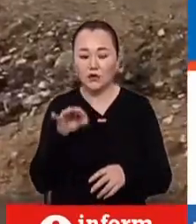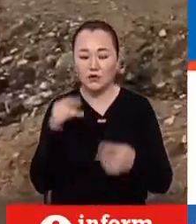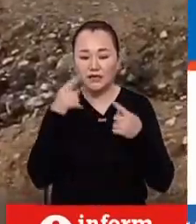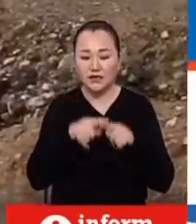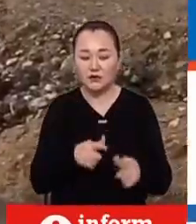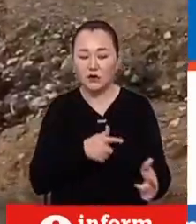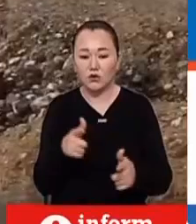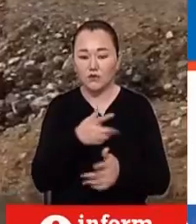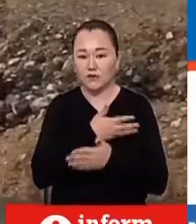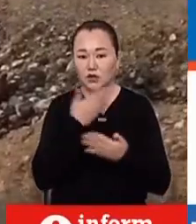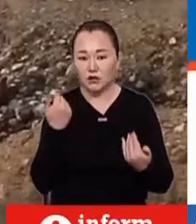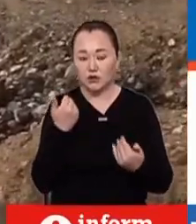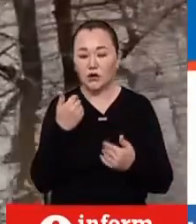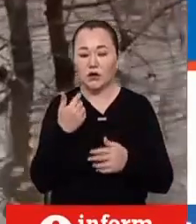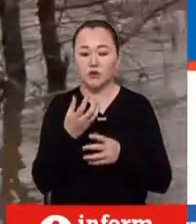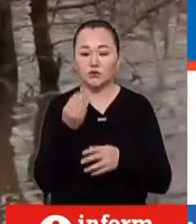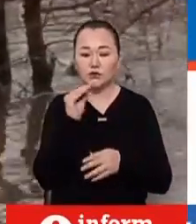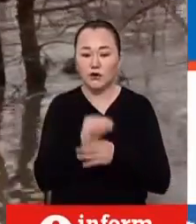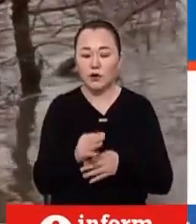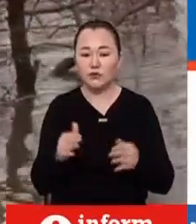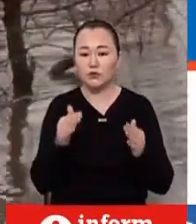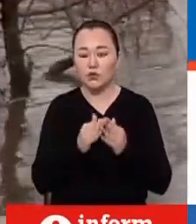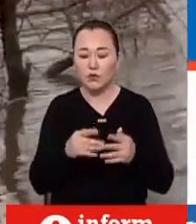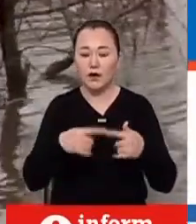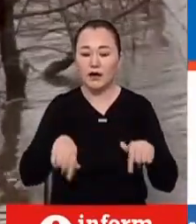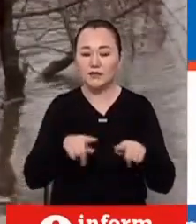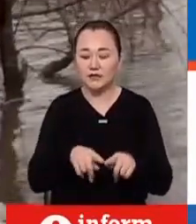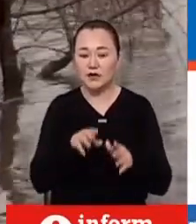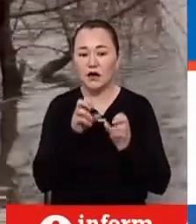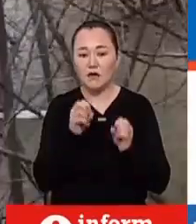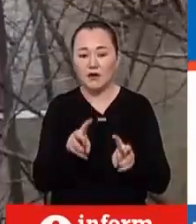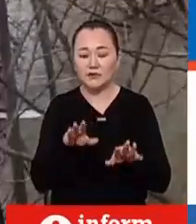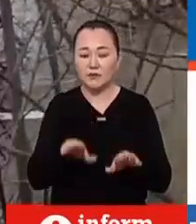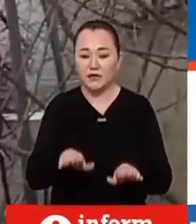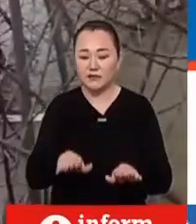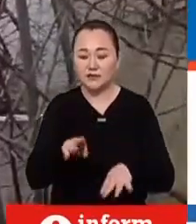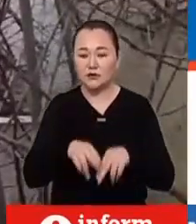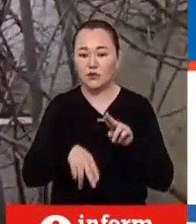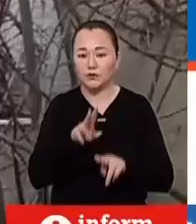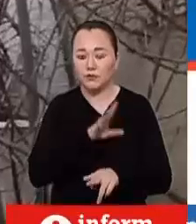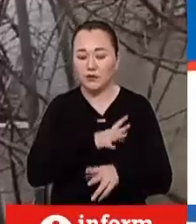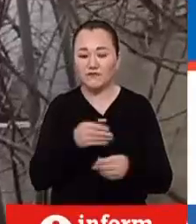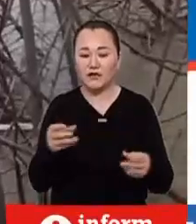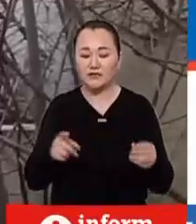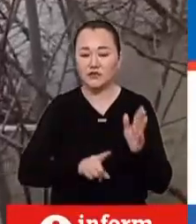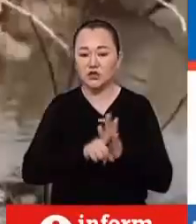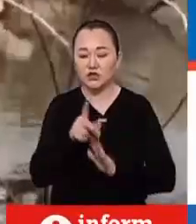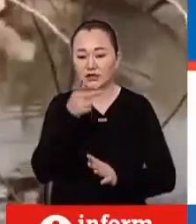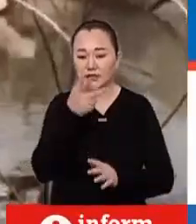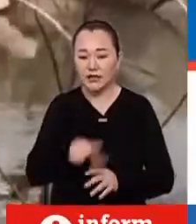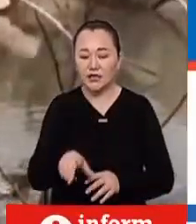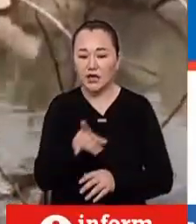құрылыстарды дайын болмай шыққан. Оның үстіне нысандар мен тұрғын үйлер қауіпті аймақтарда орналасқан. Айта кетейік, көктемнің басында үш